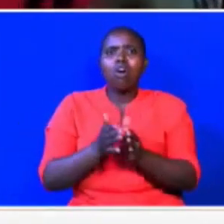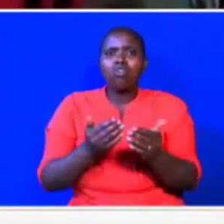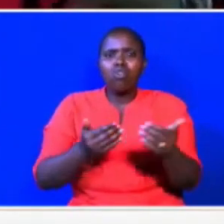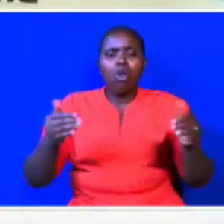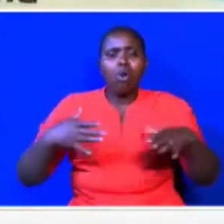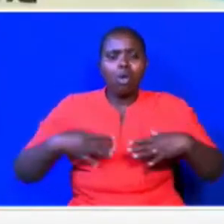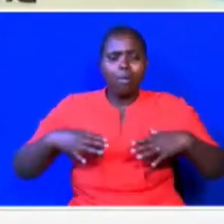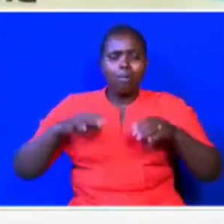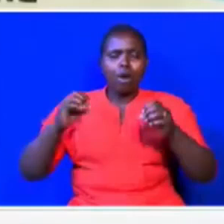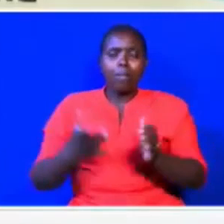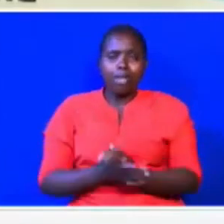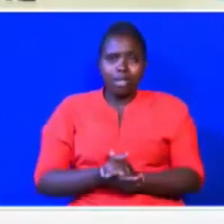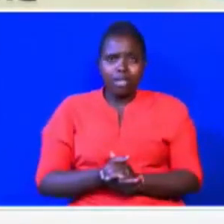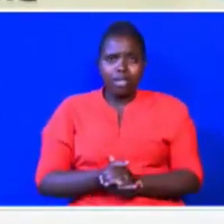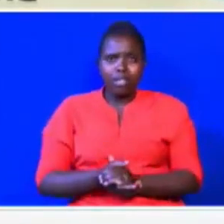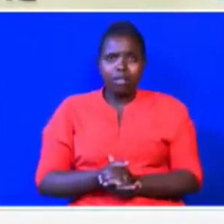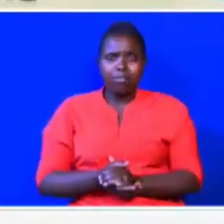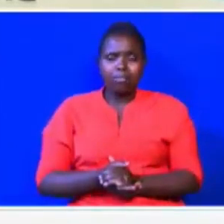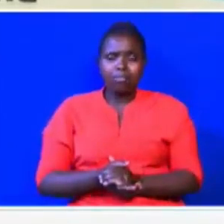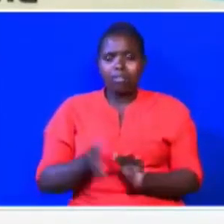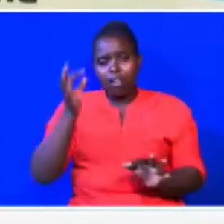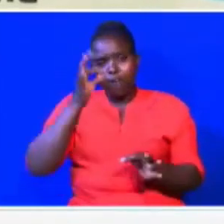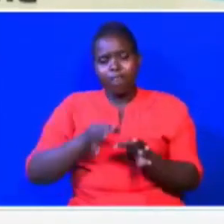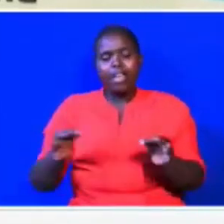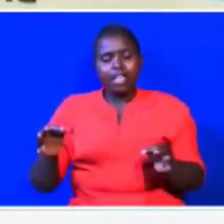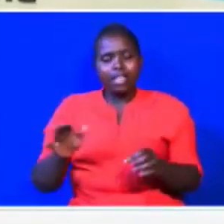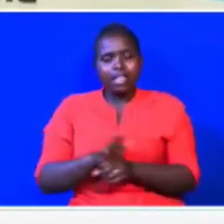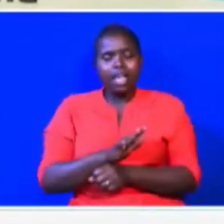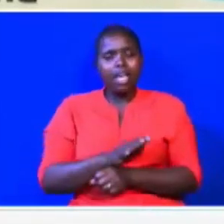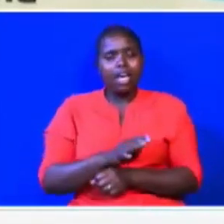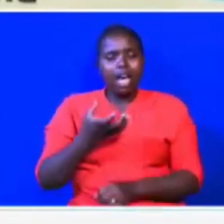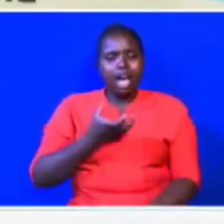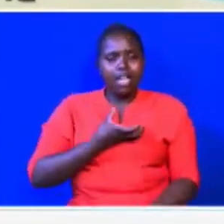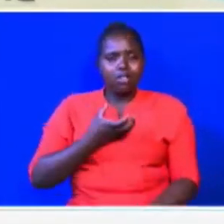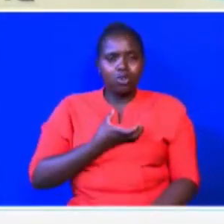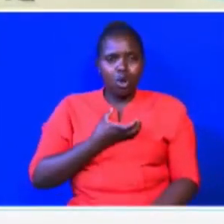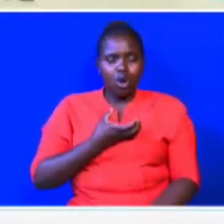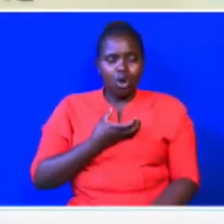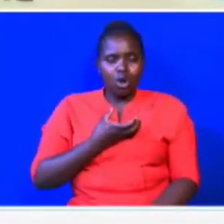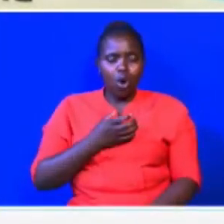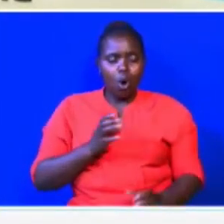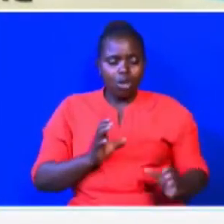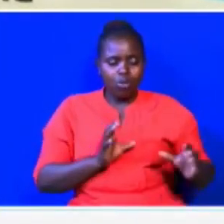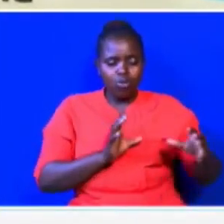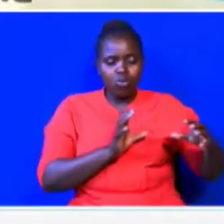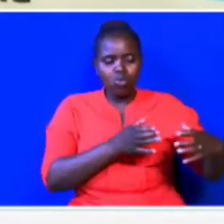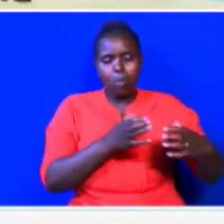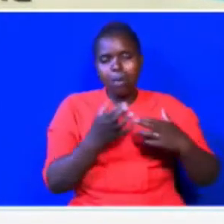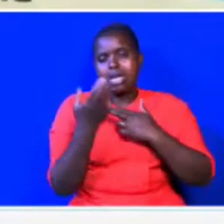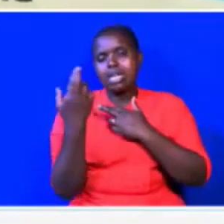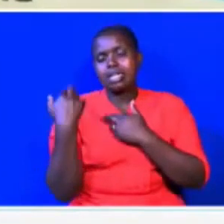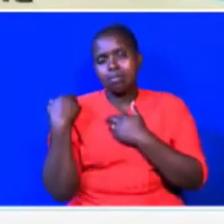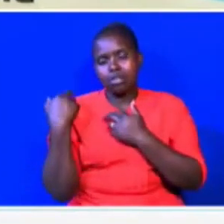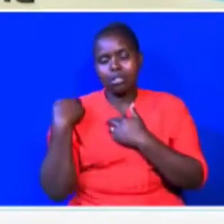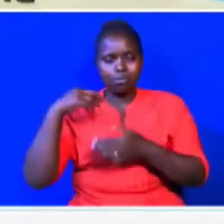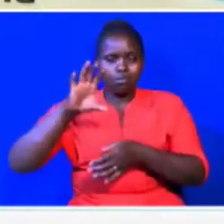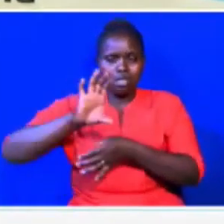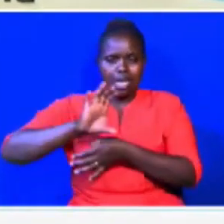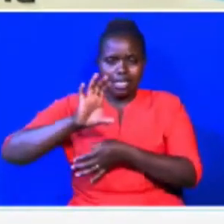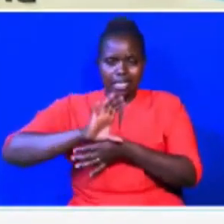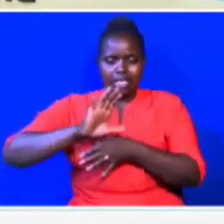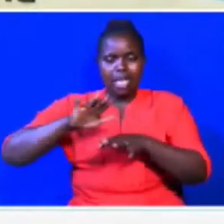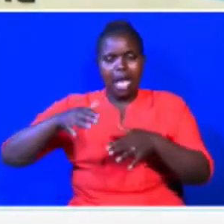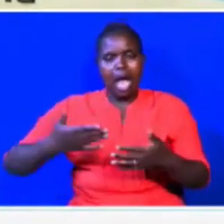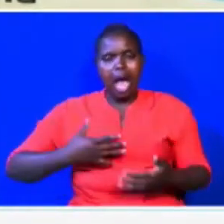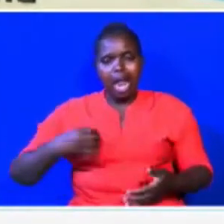idadi ya watu. Interfaith Council ama ile chama tuliunda ya kushughulika na mambo ya makanisa